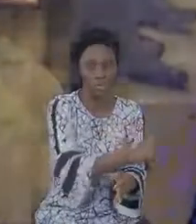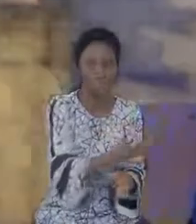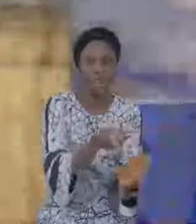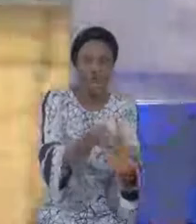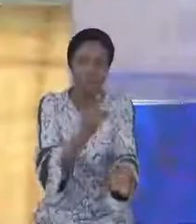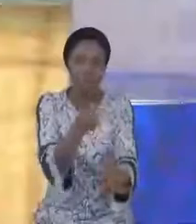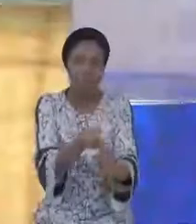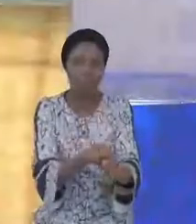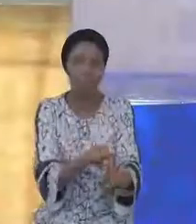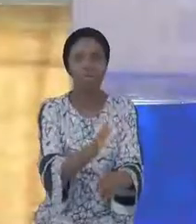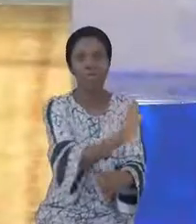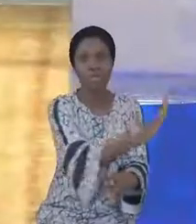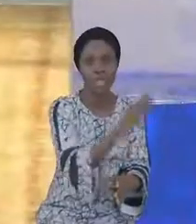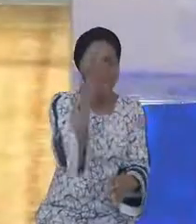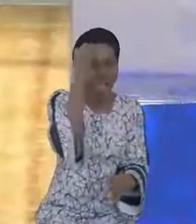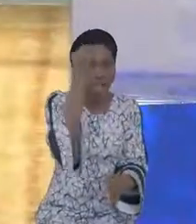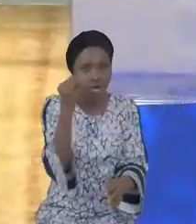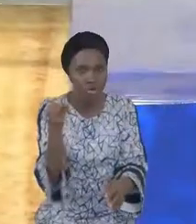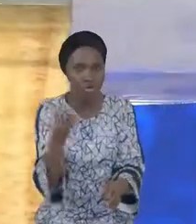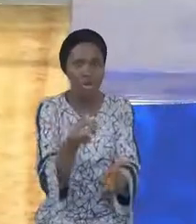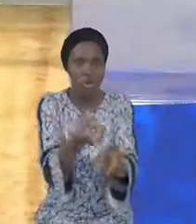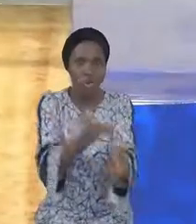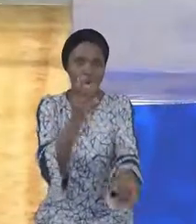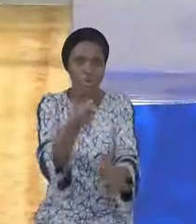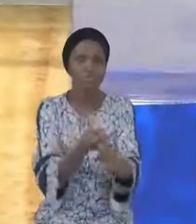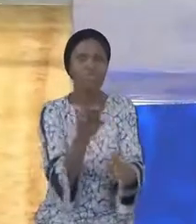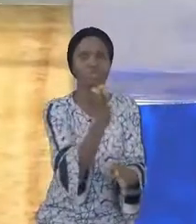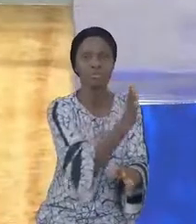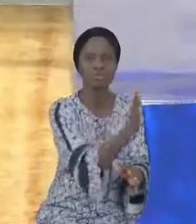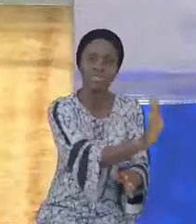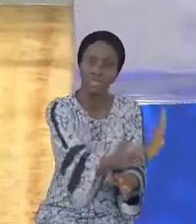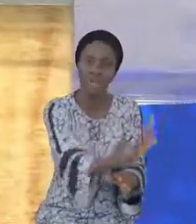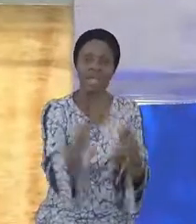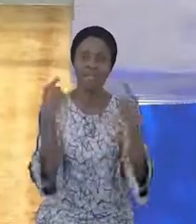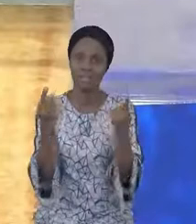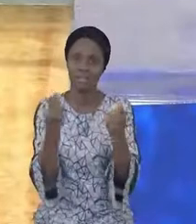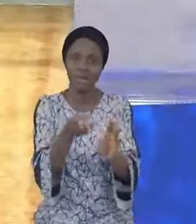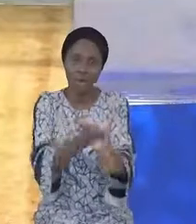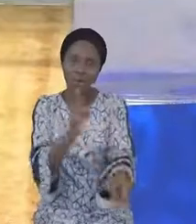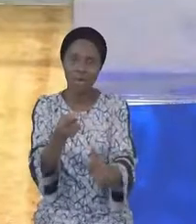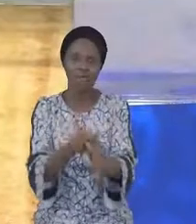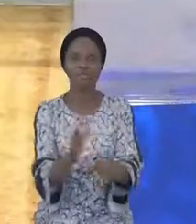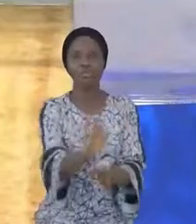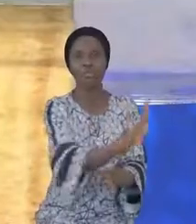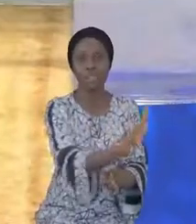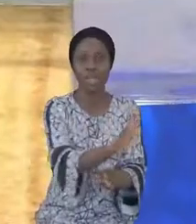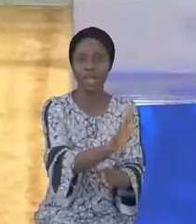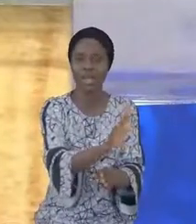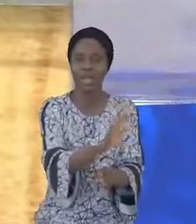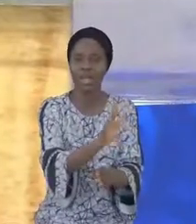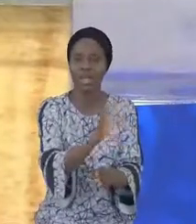penser. Sors de leur superstition, de leur opinion. Sors de leur